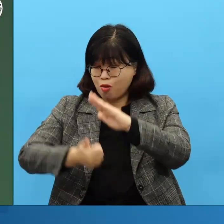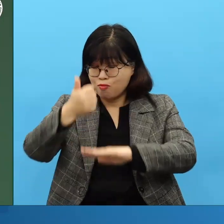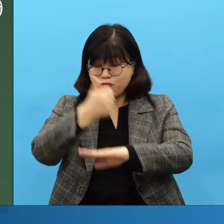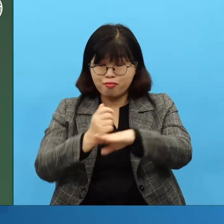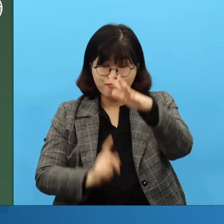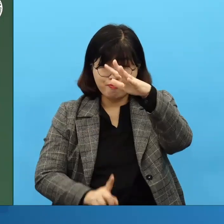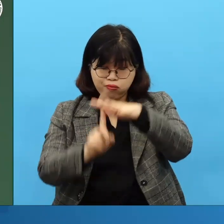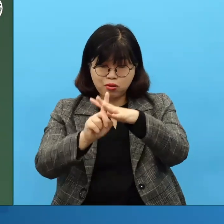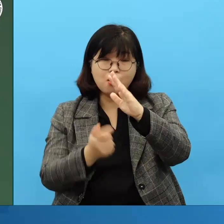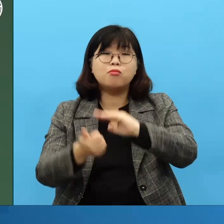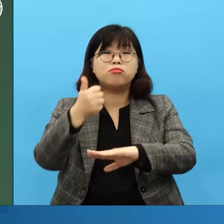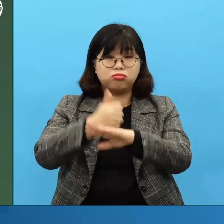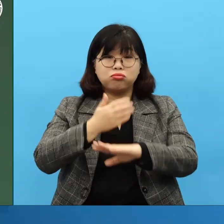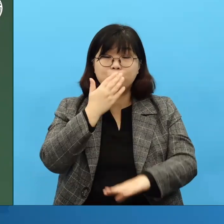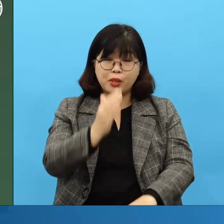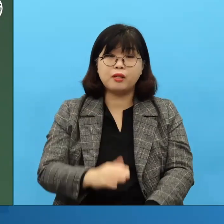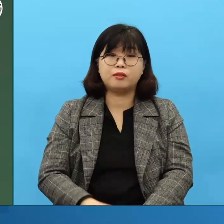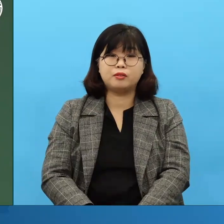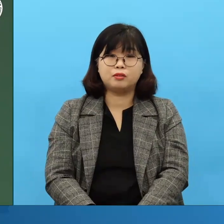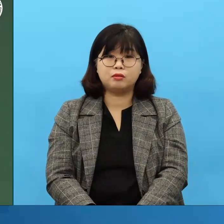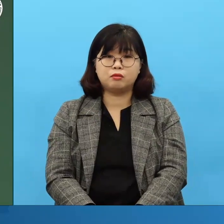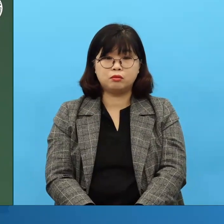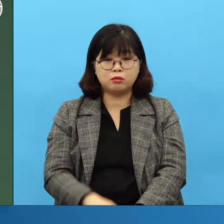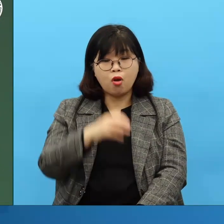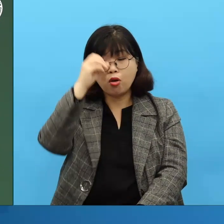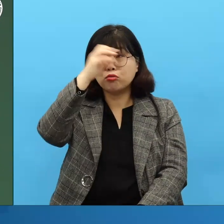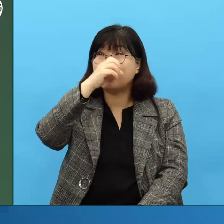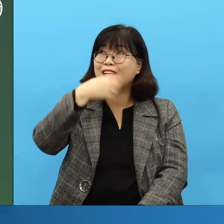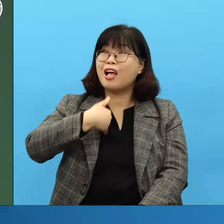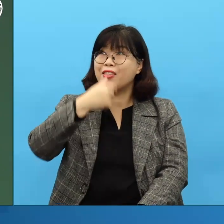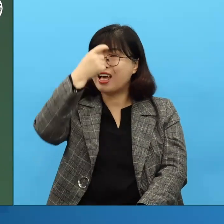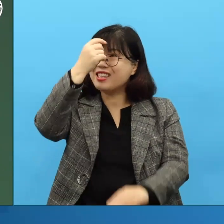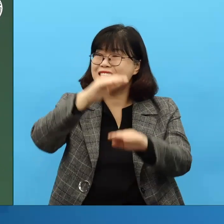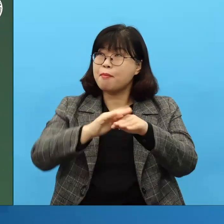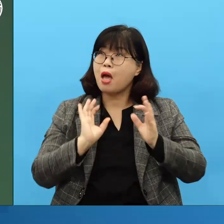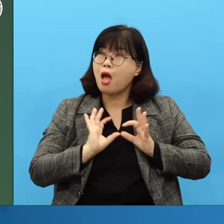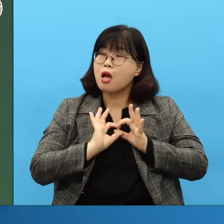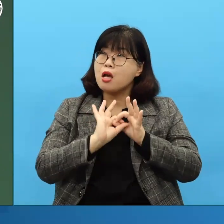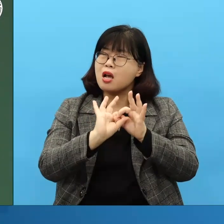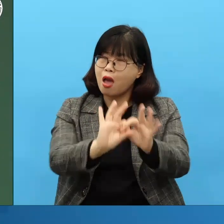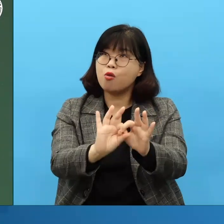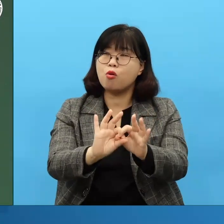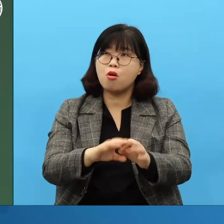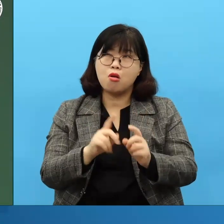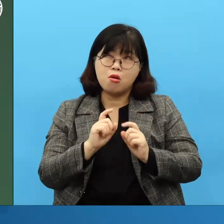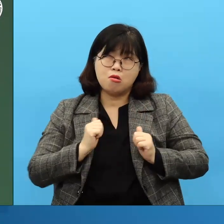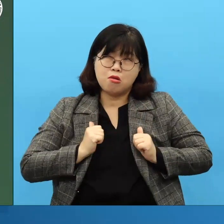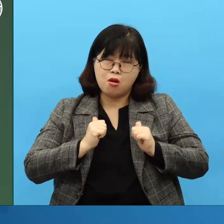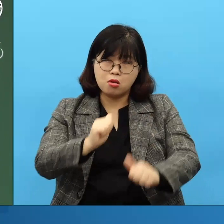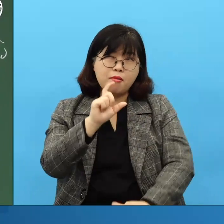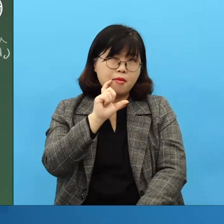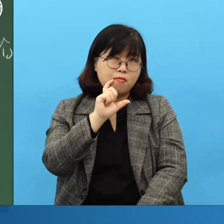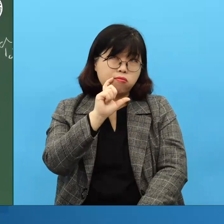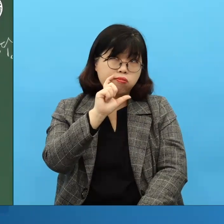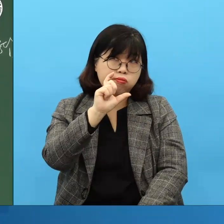있는데 나에게는 이 응답이 딱 온단 말이에요. All you're doing is holding accurately to the word, and one day you find this answer upon you. 틀림없습니다. It's